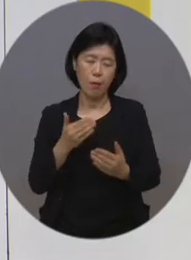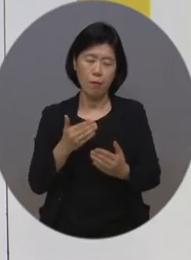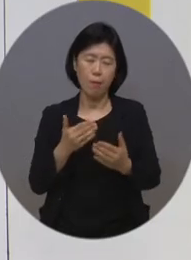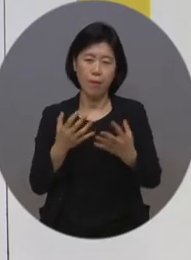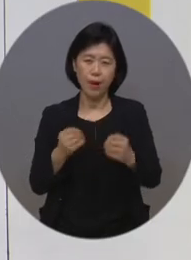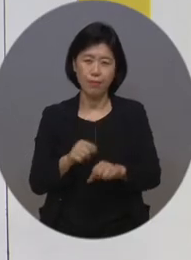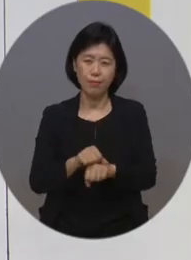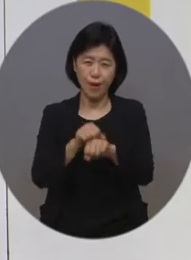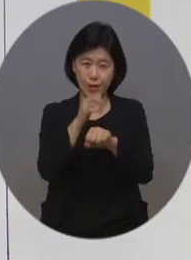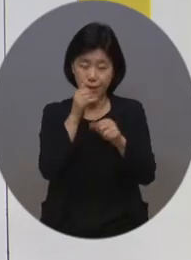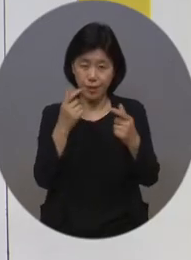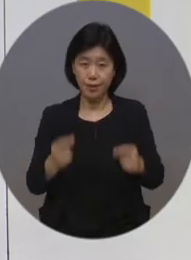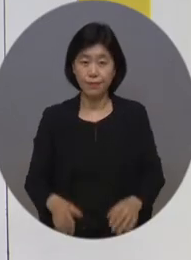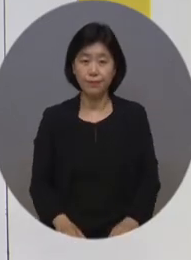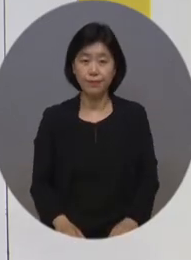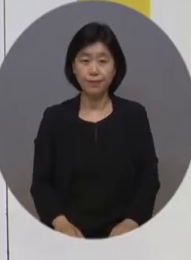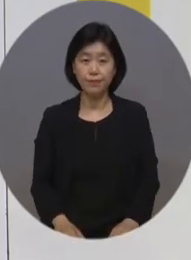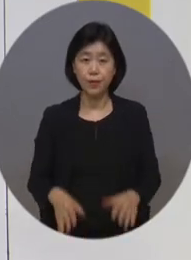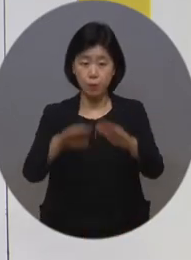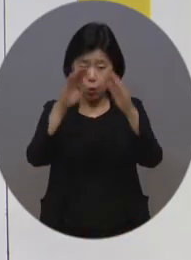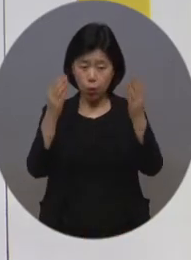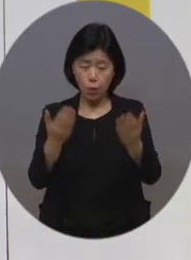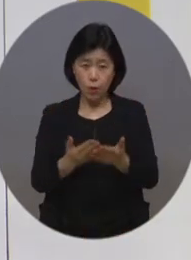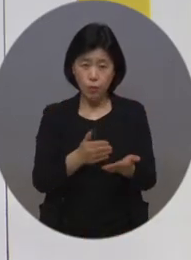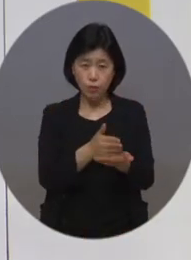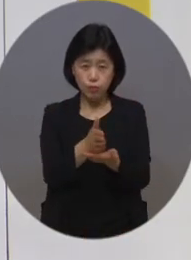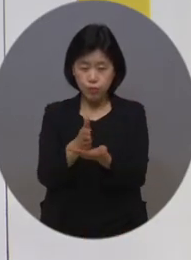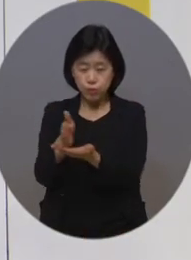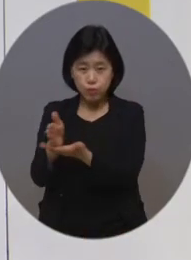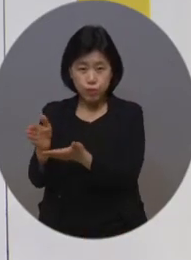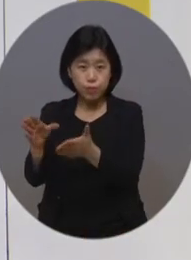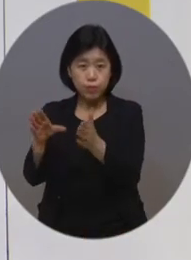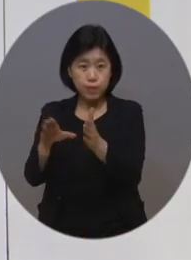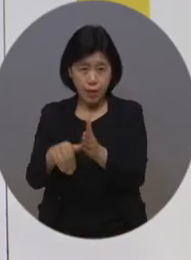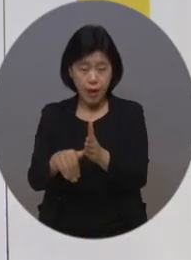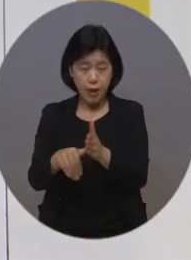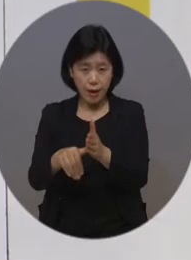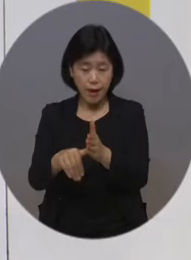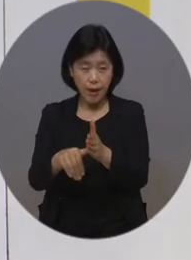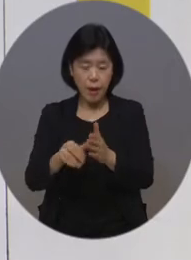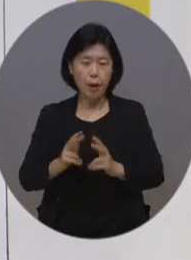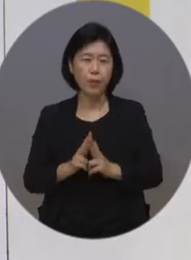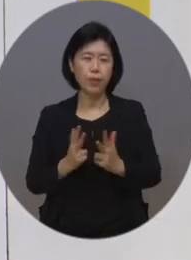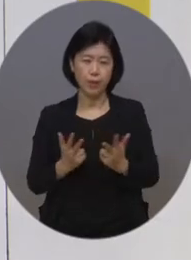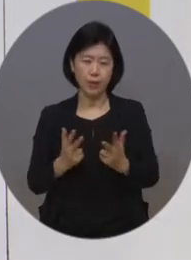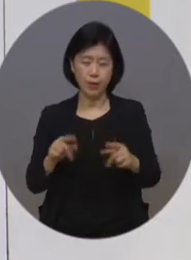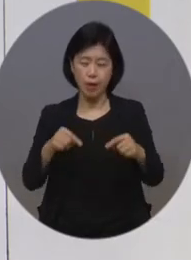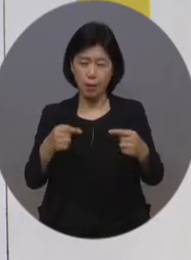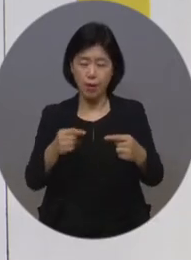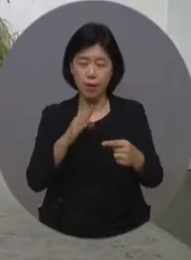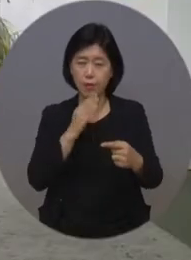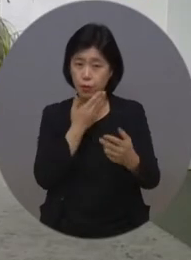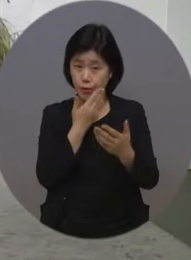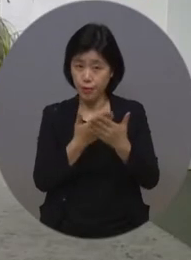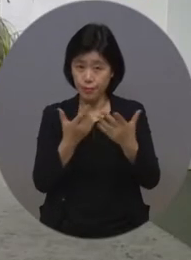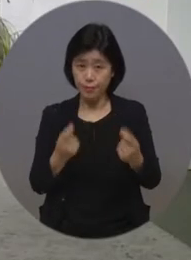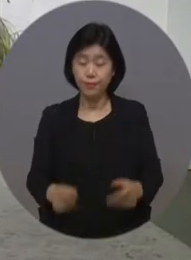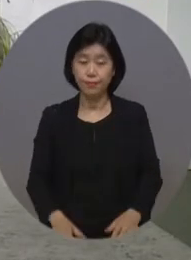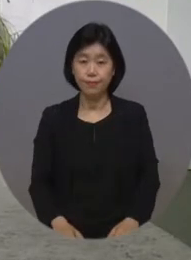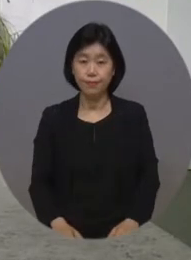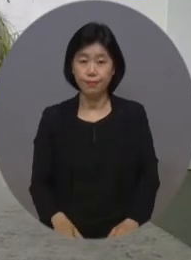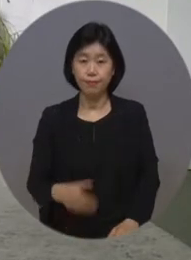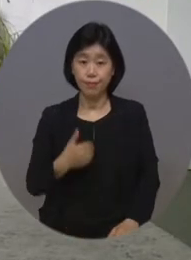4 당시 사들이 에 참여하고 의사결정의 결 정보를 더 많이 가져야 된다고 생각 아 그렇군요 제가